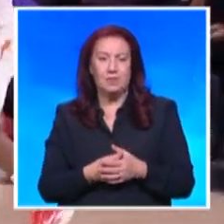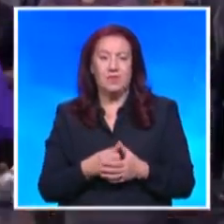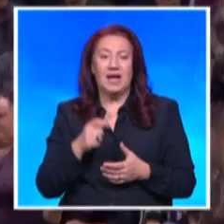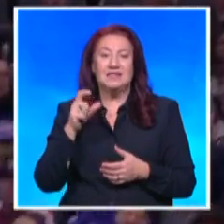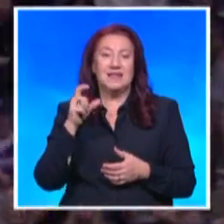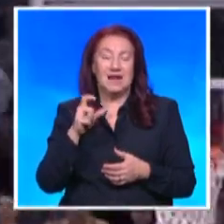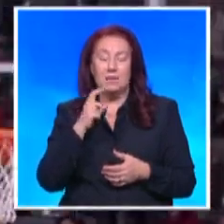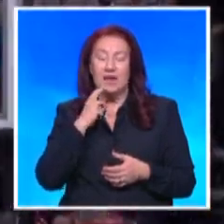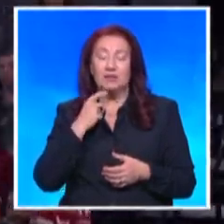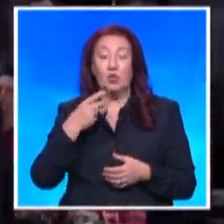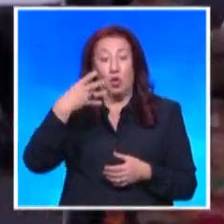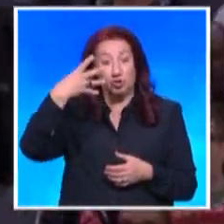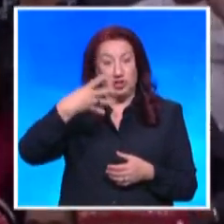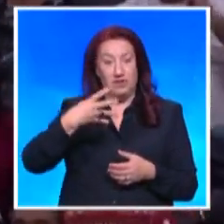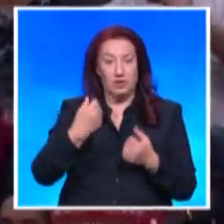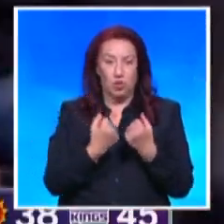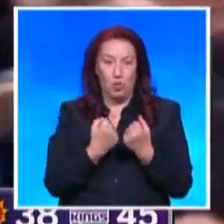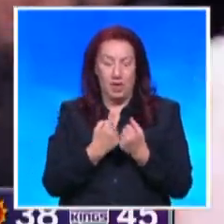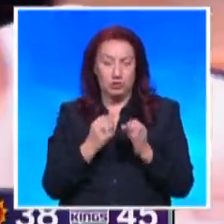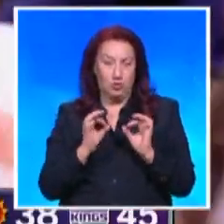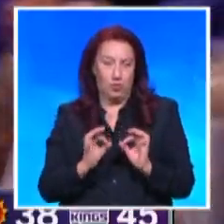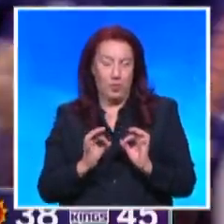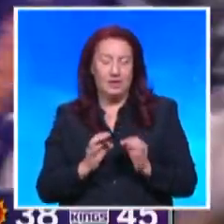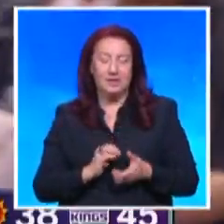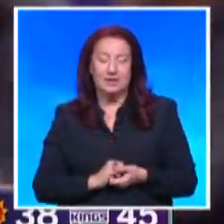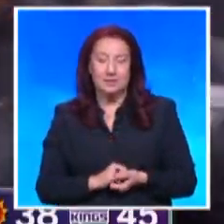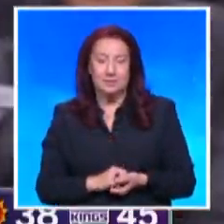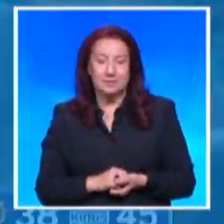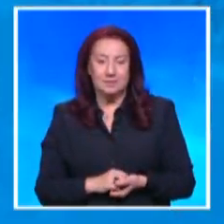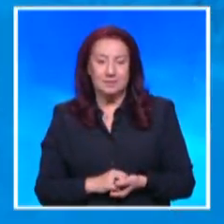Сакраменто са на четвърто място в класирането на Западната конференция.